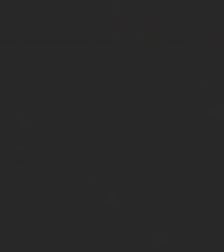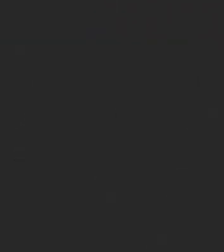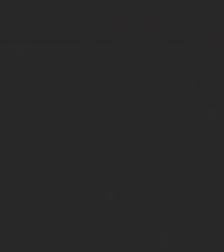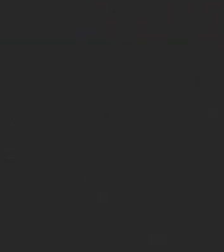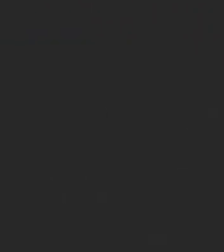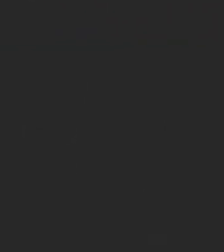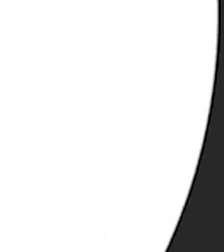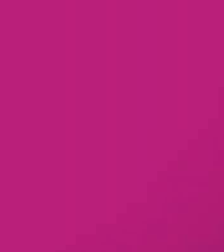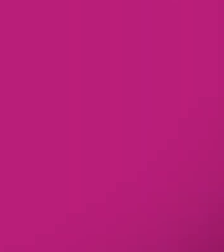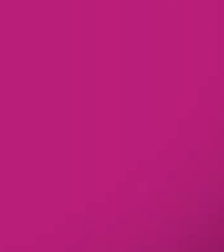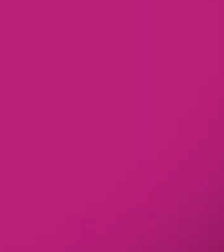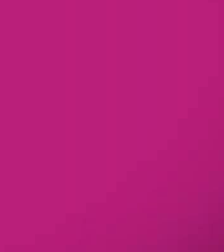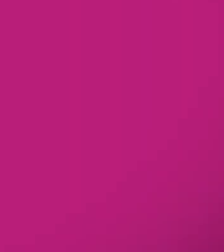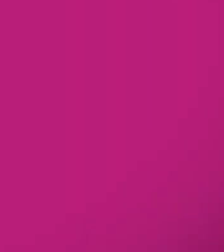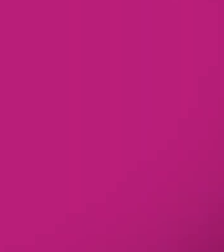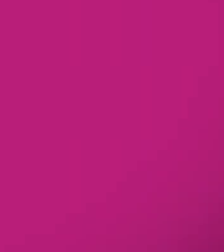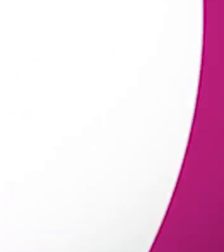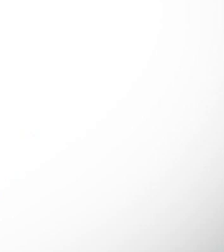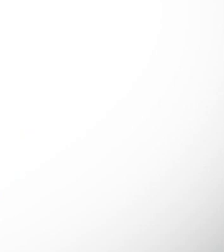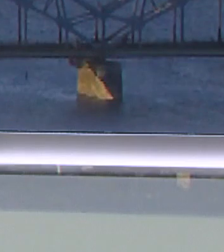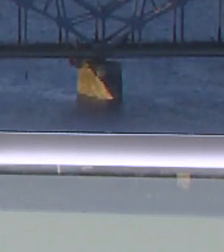Re, viss ēters ir te!